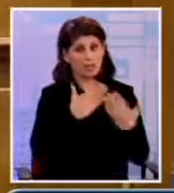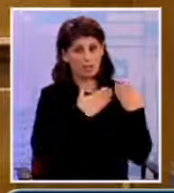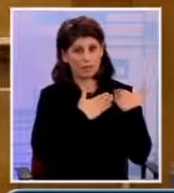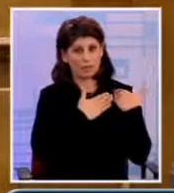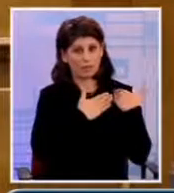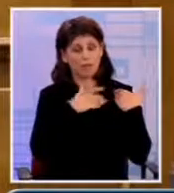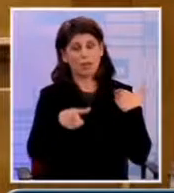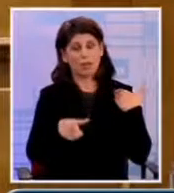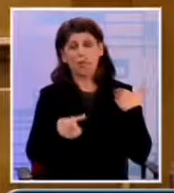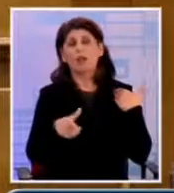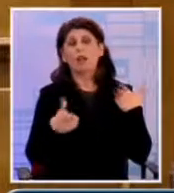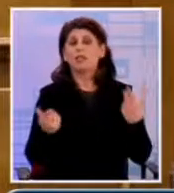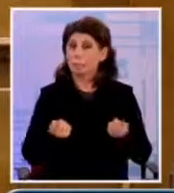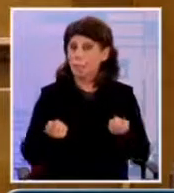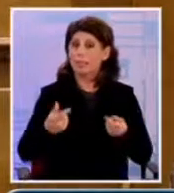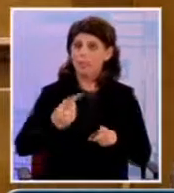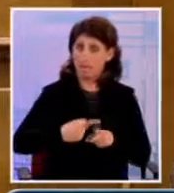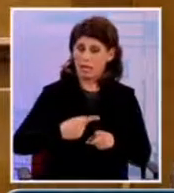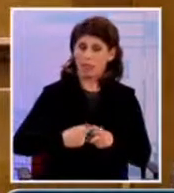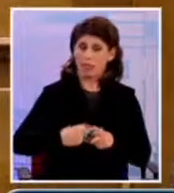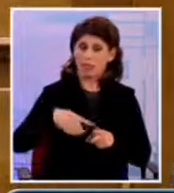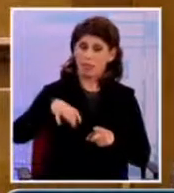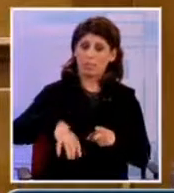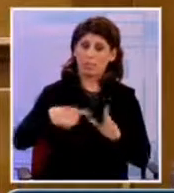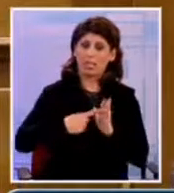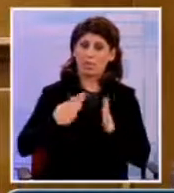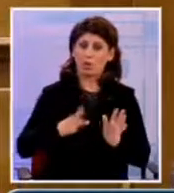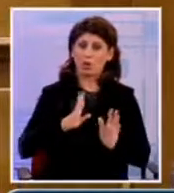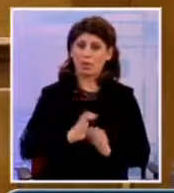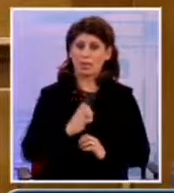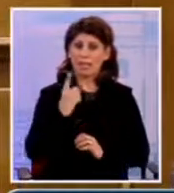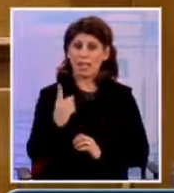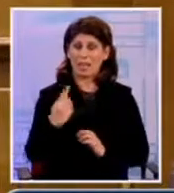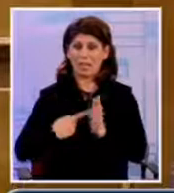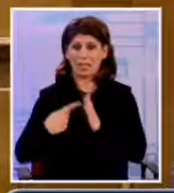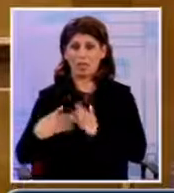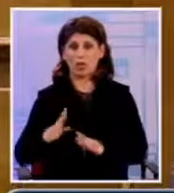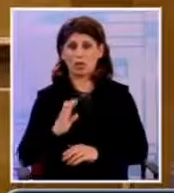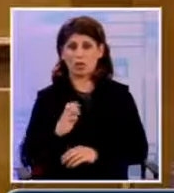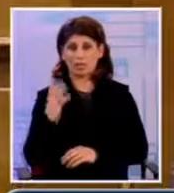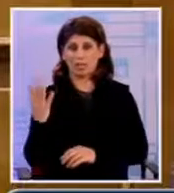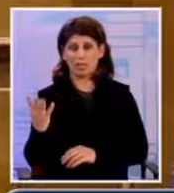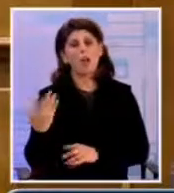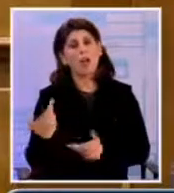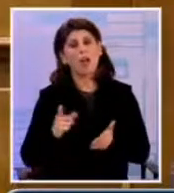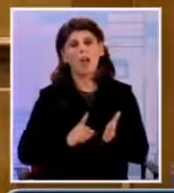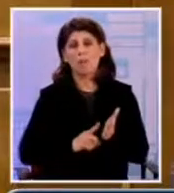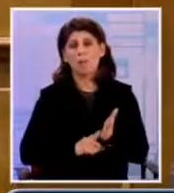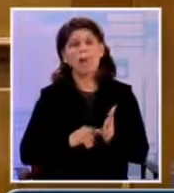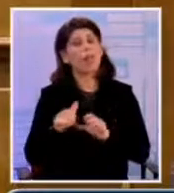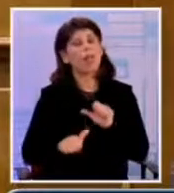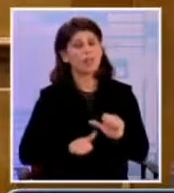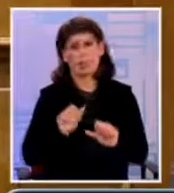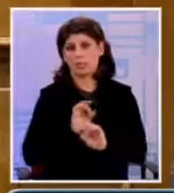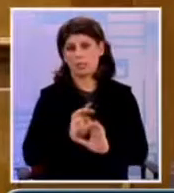τα αποτρόπαια συμβάντα στην Ελλάδα την περίοδο 1941-44, αλλά νομικά δεν αλλάζει